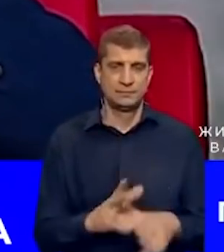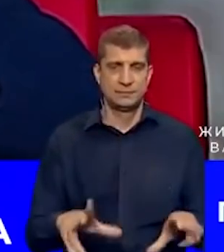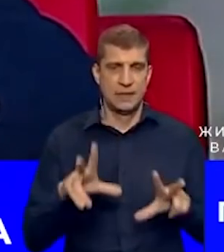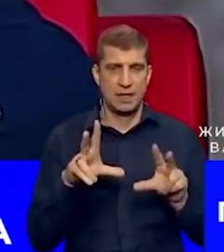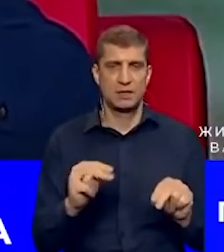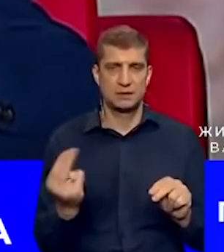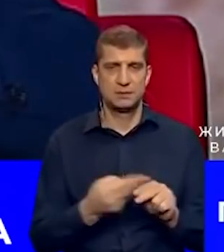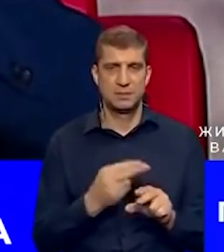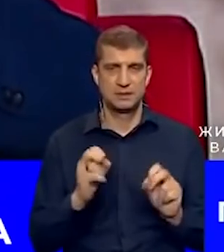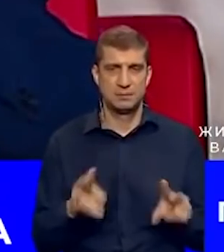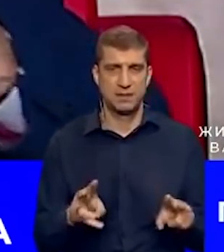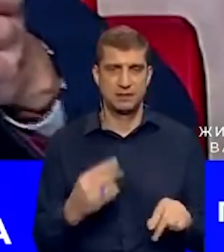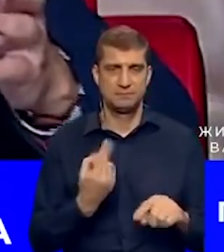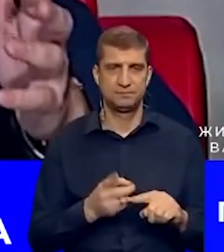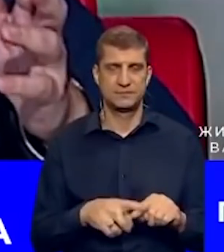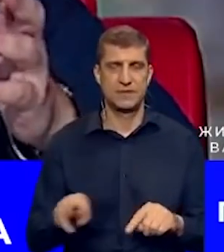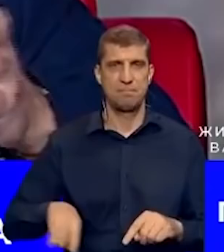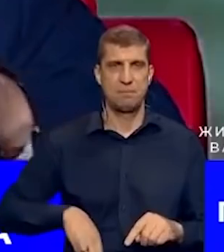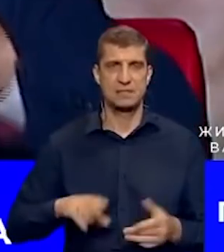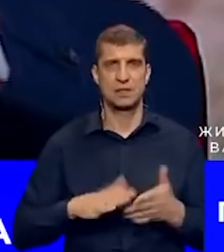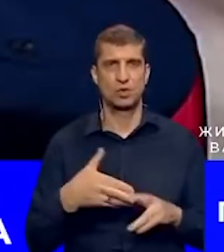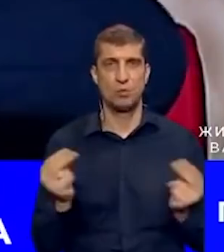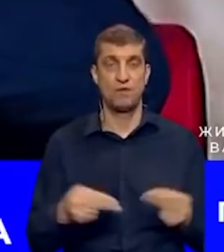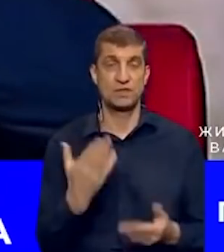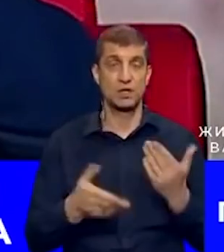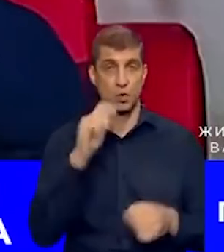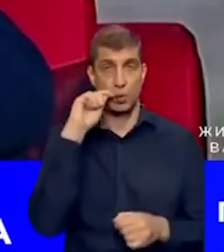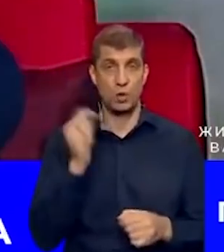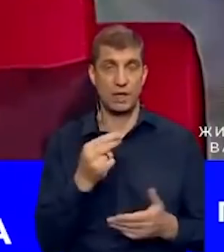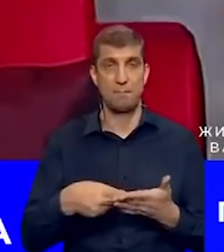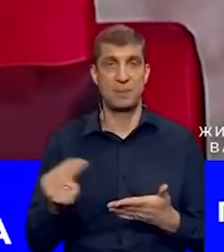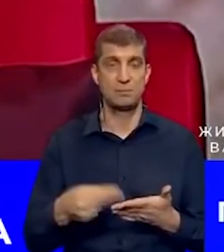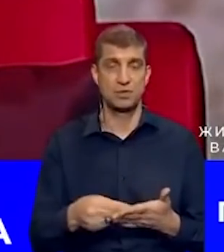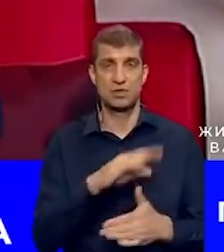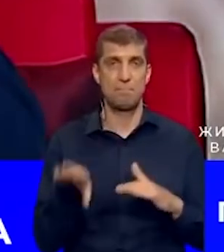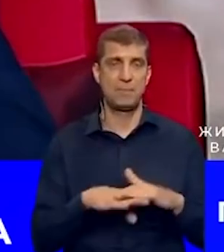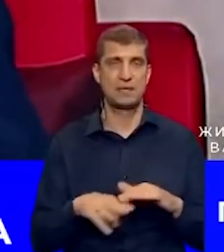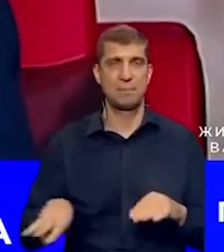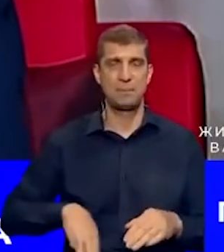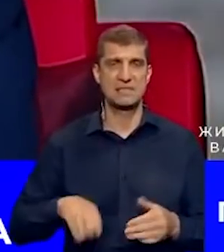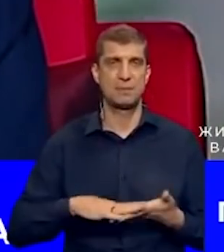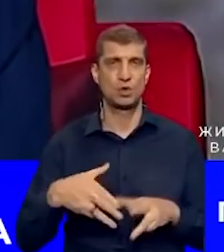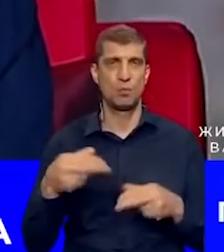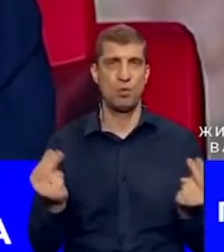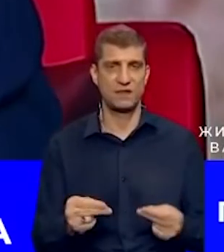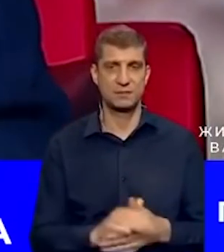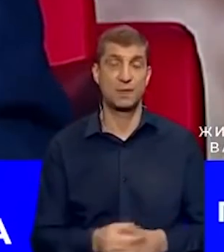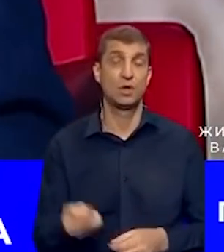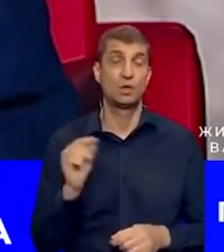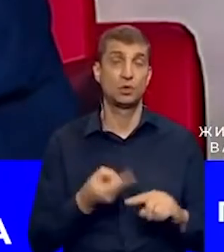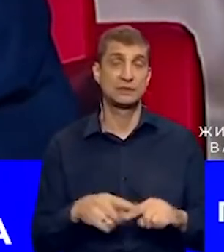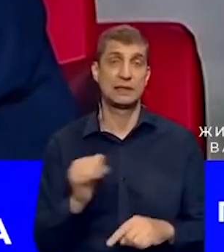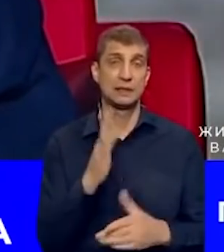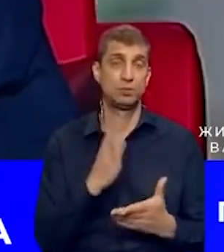гарантії безпеки. Це мінські домовленості. Якщо Україна підпишеться під мінськими домовленостями, то це і